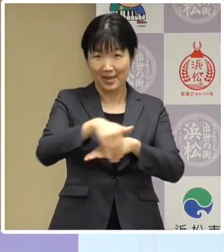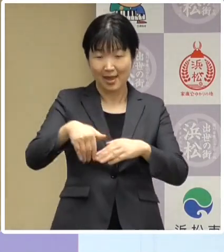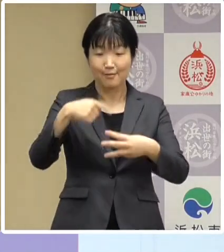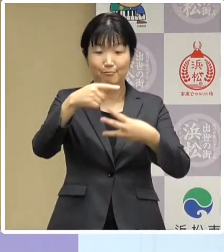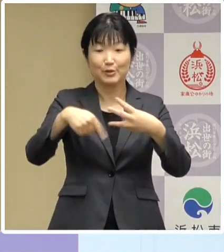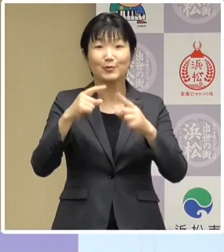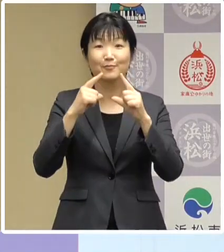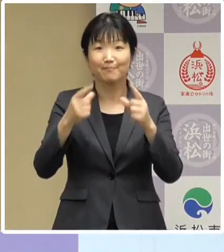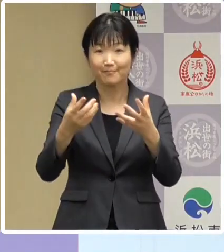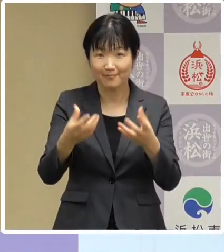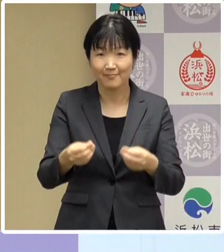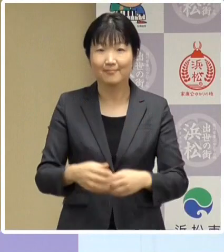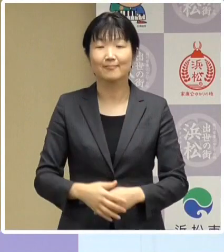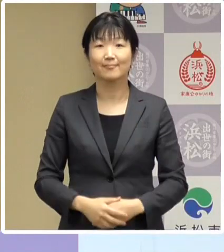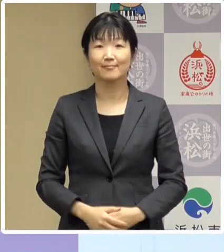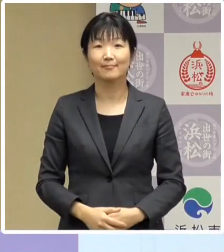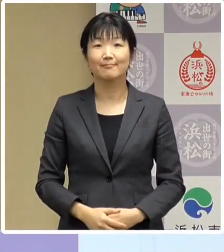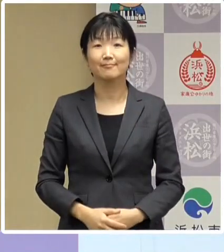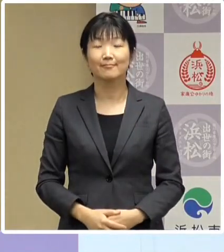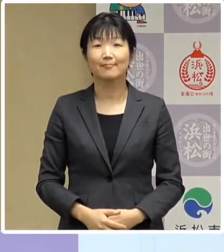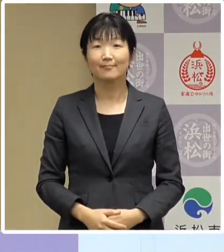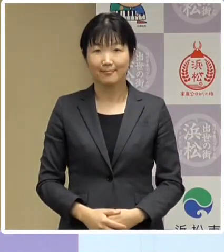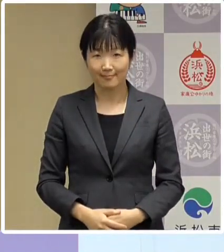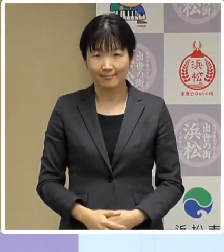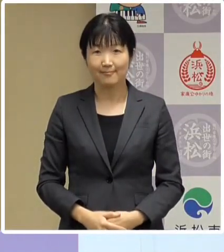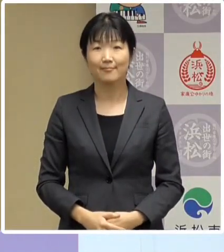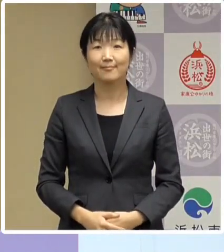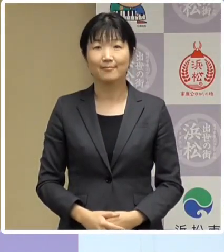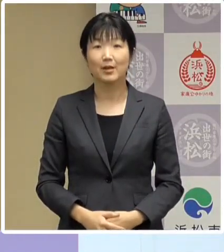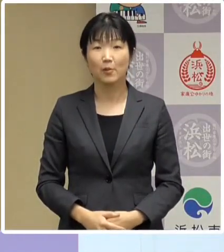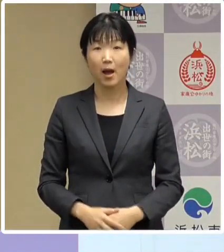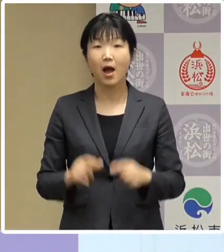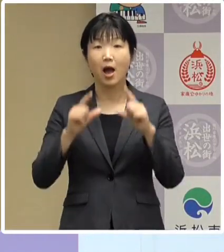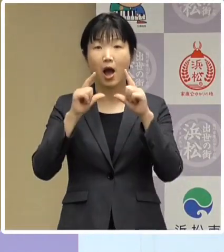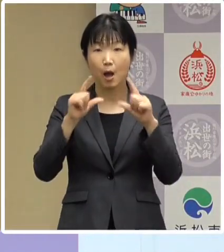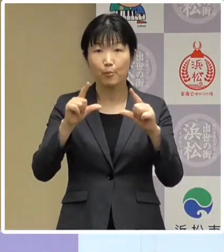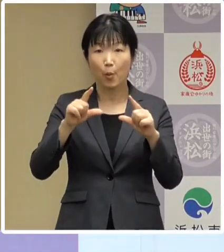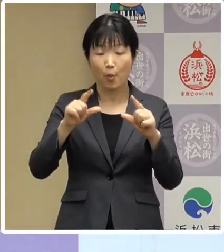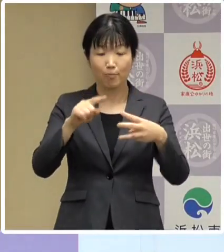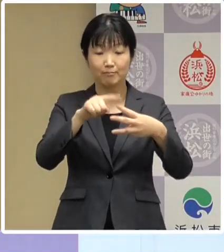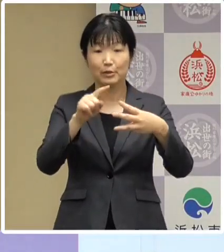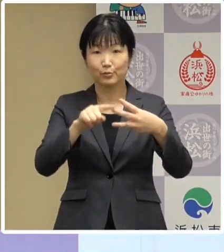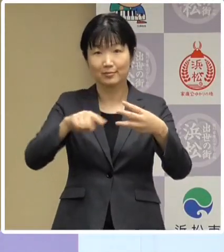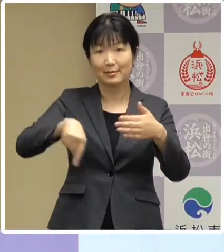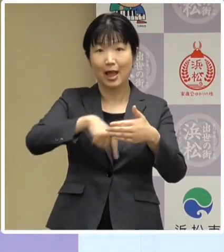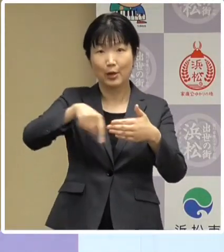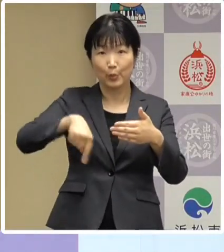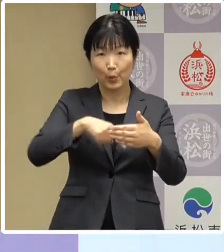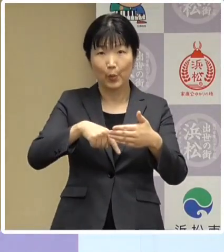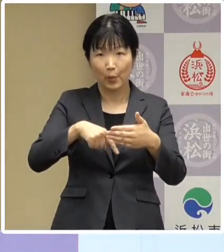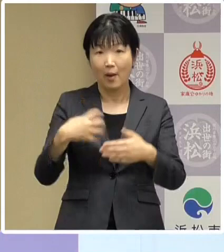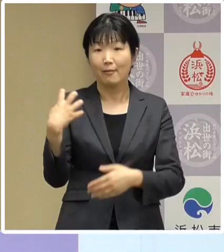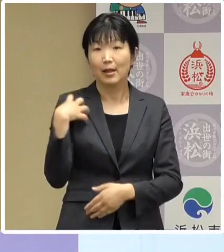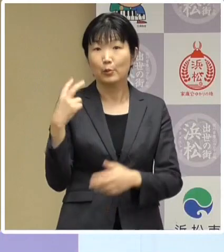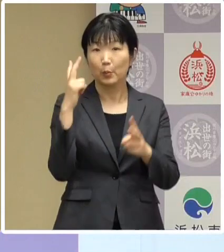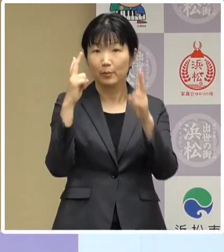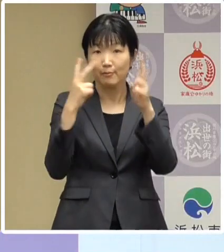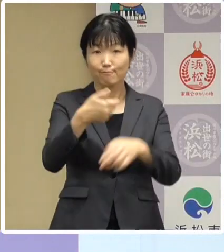表は以上でございます。 はい、それでは発表案件につきまして、